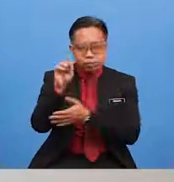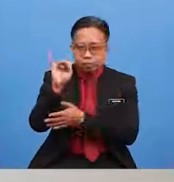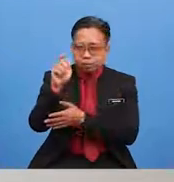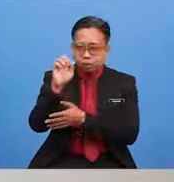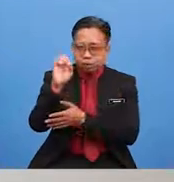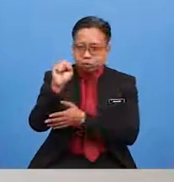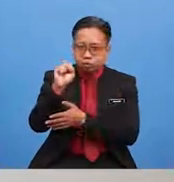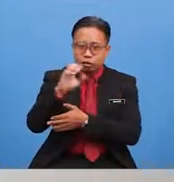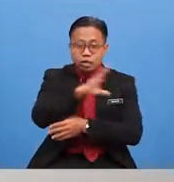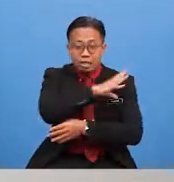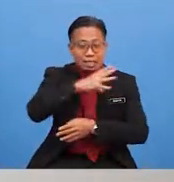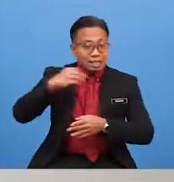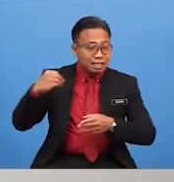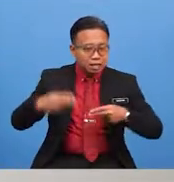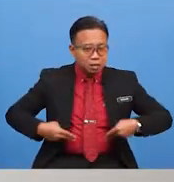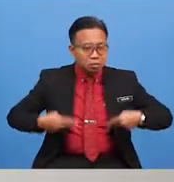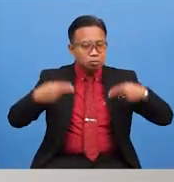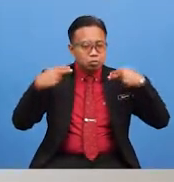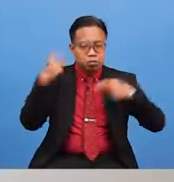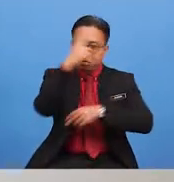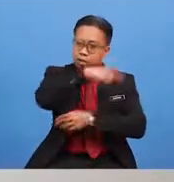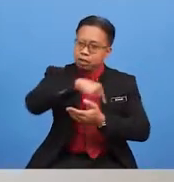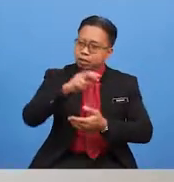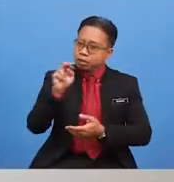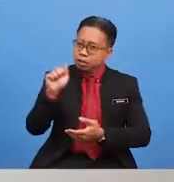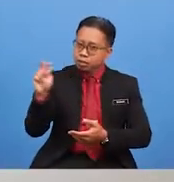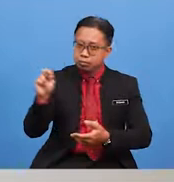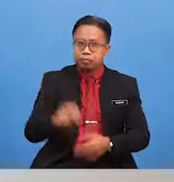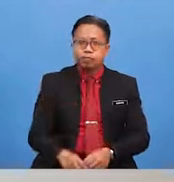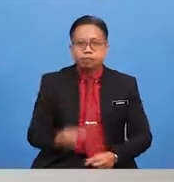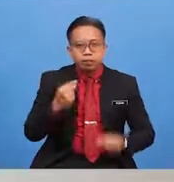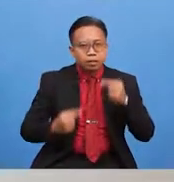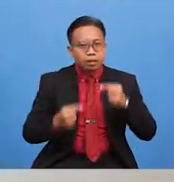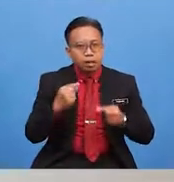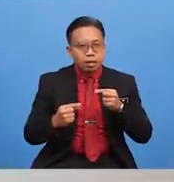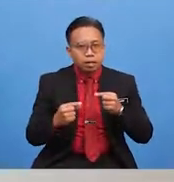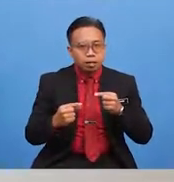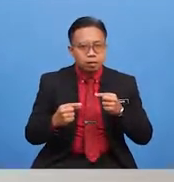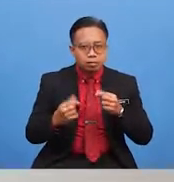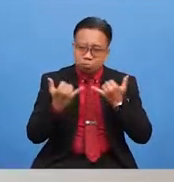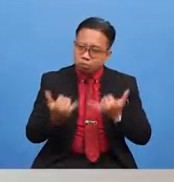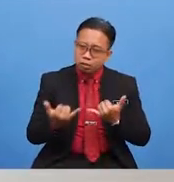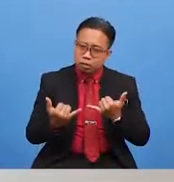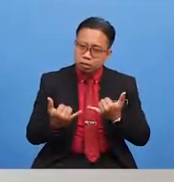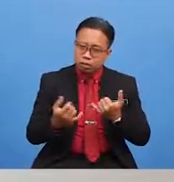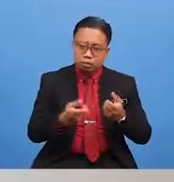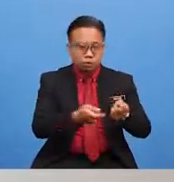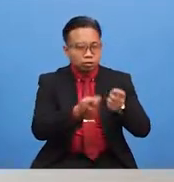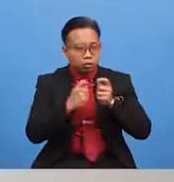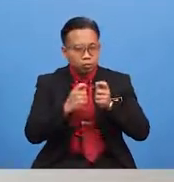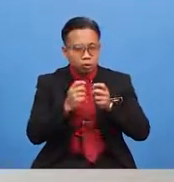dan kehidupan harian. Namun gaya abstrak dan konseptual kini lebih diterima secara